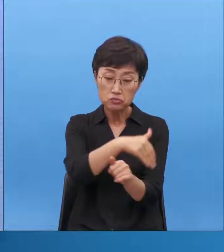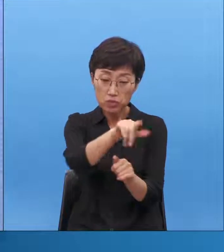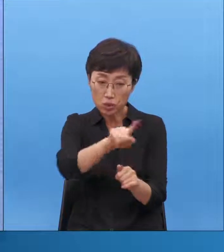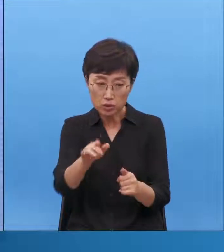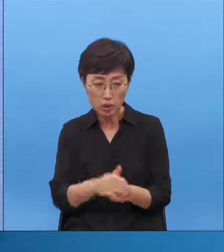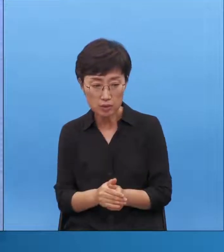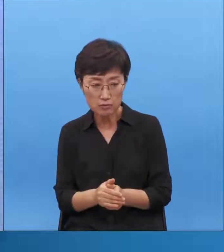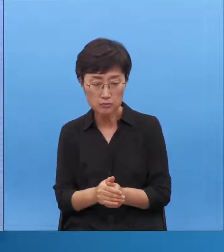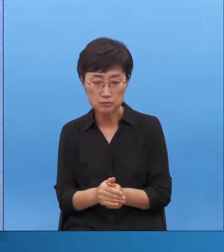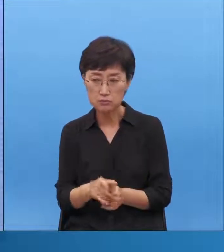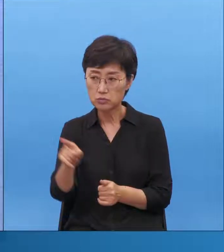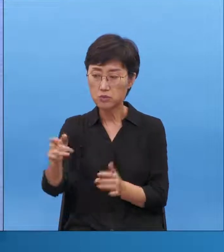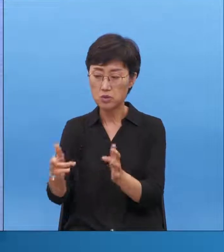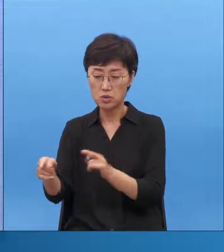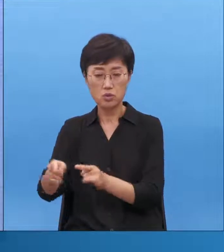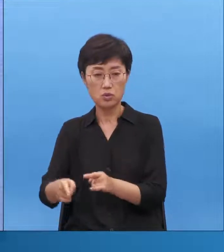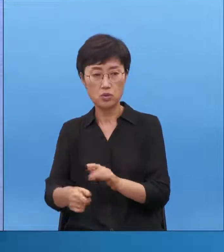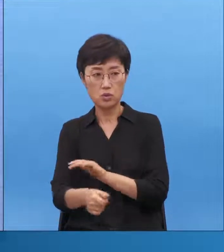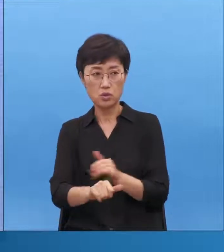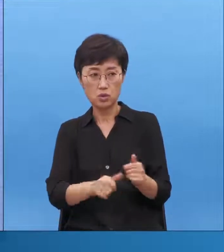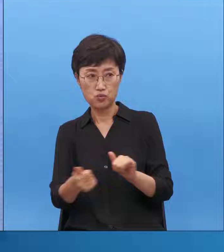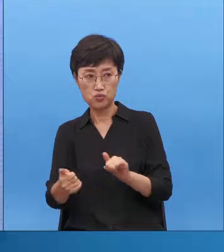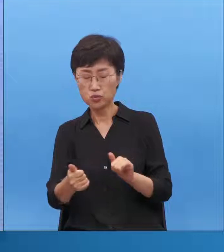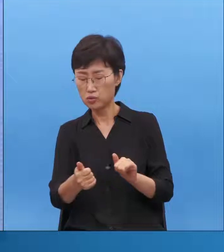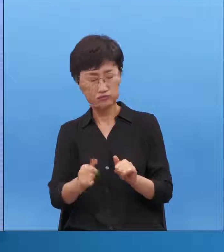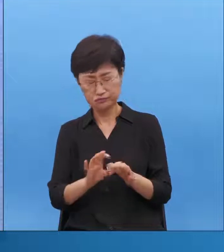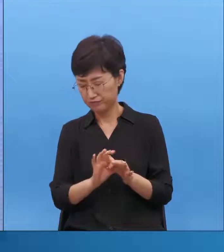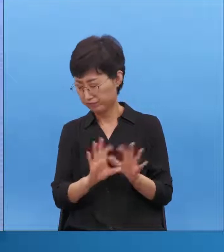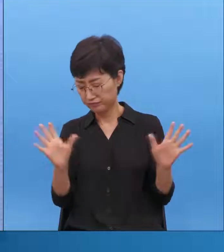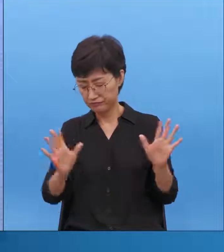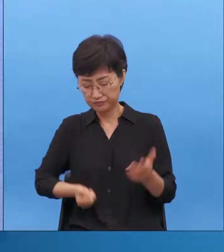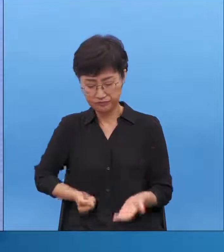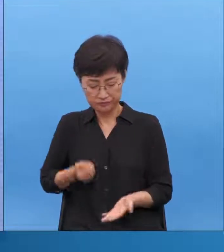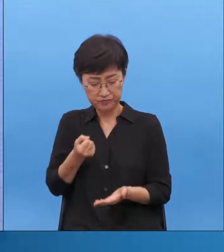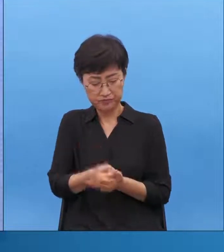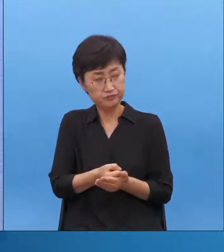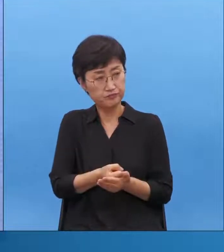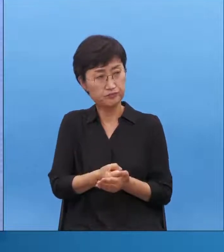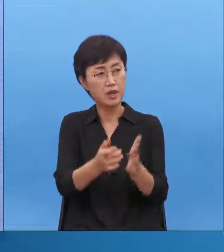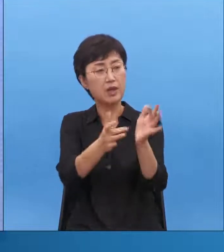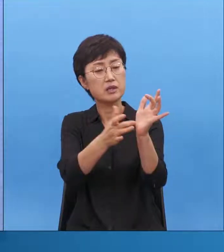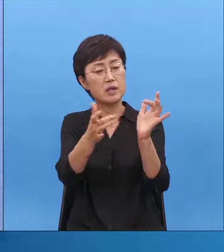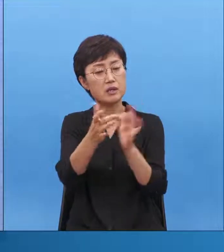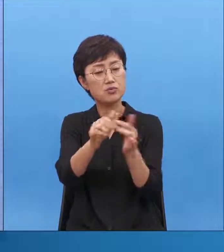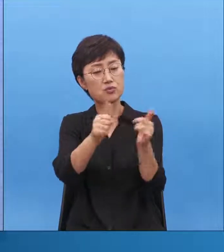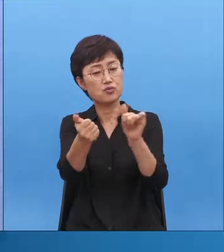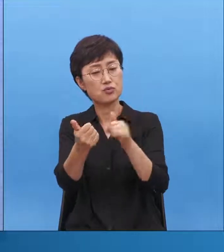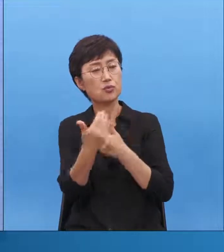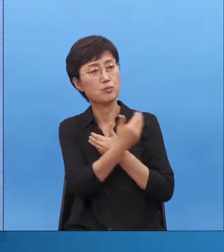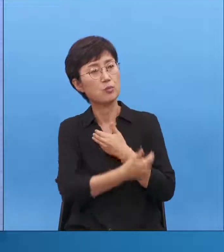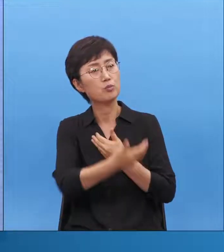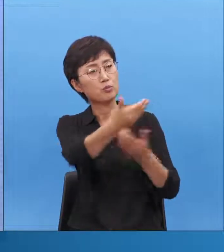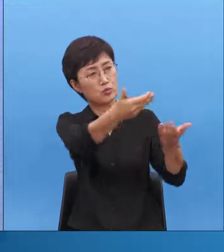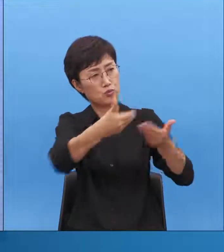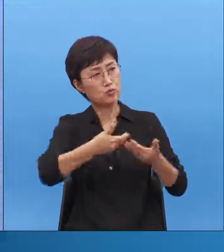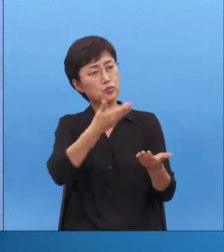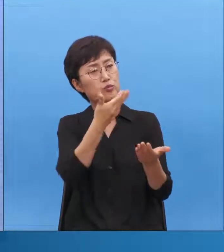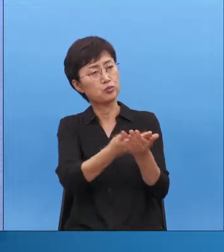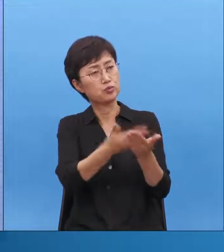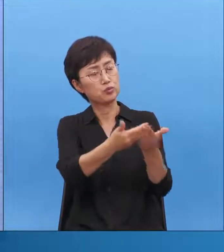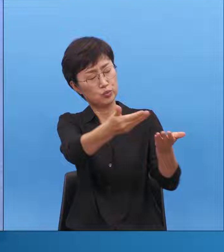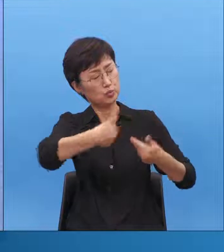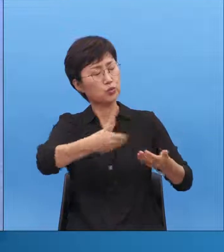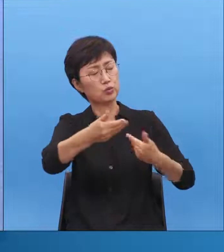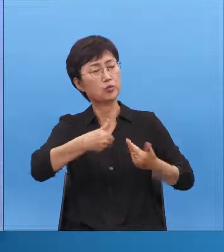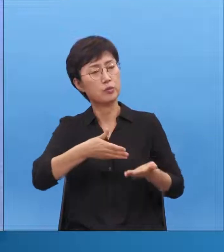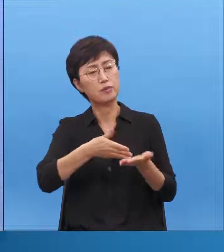담대히 그것도 당돌이 죽은 무릎 쏘고 가서요. 이게 무릎 쏘고 예수 시체를 달라. And it says that here that he went out boldly asking for the